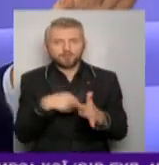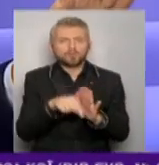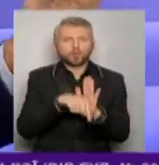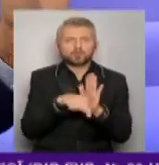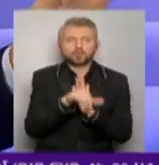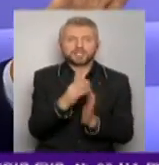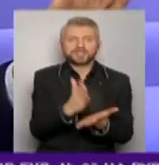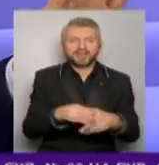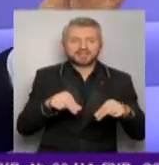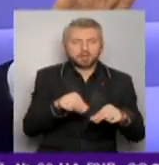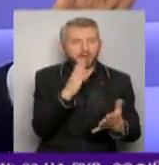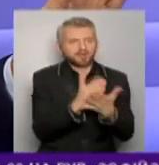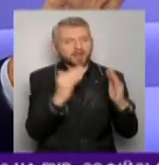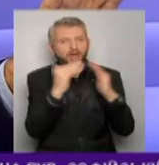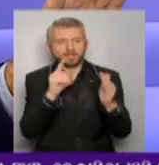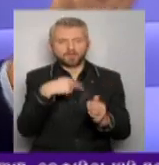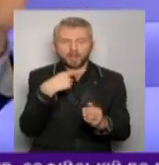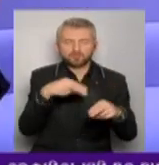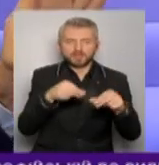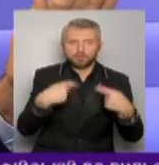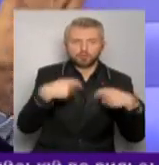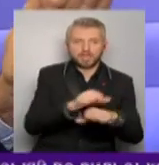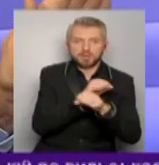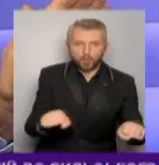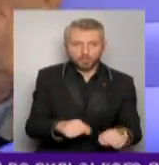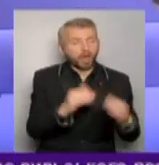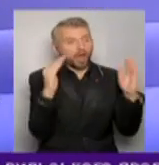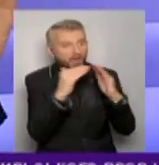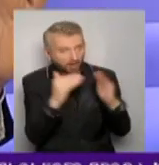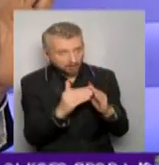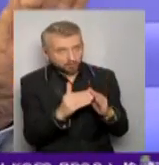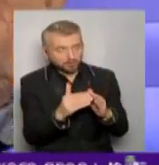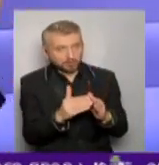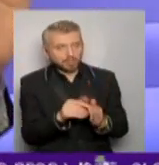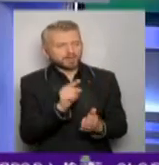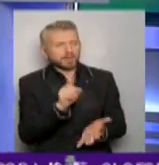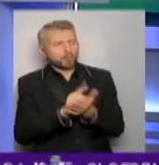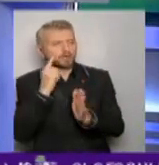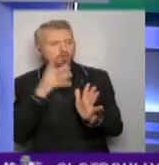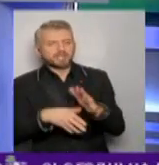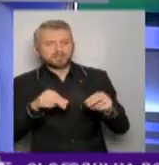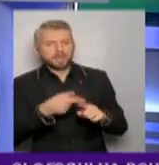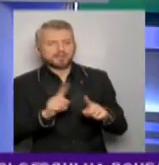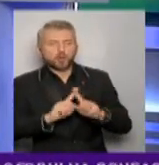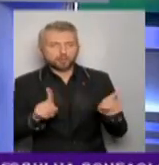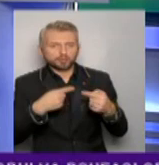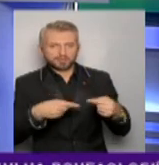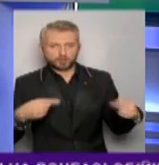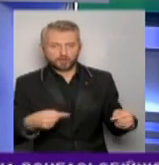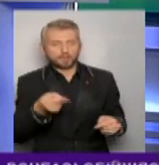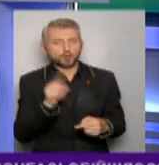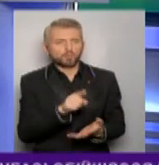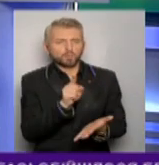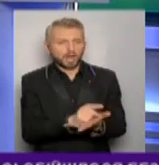Почекайте, земля, почекайте. Ви кажете, почекайте. Землю продати не земля, можна, я а ще, хату можна. Ви повинні зрозуміти, земля – це особливий товар. І тому